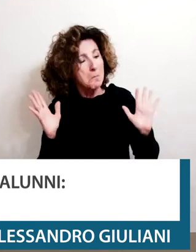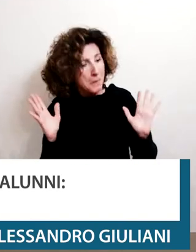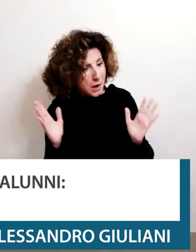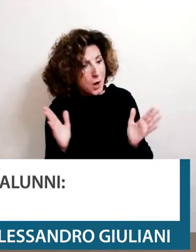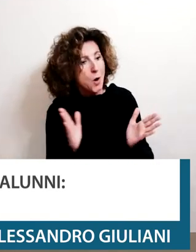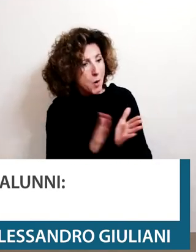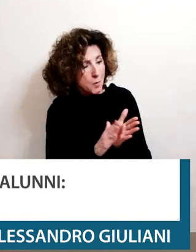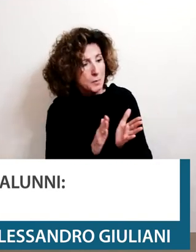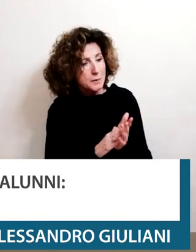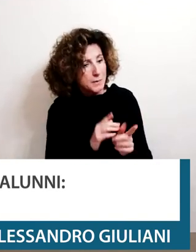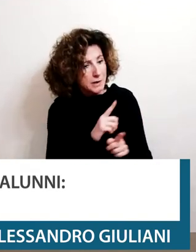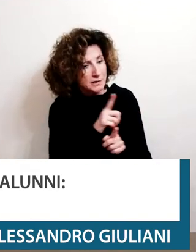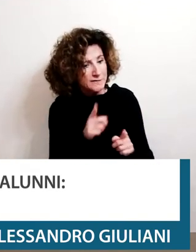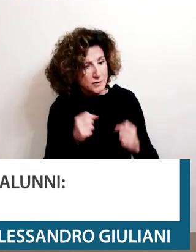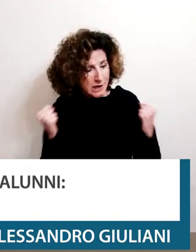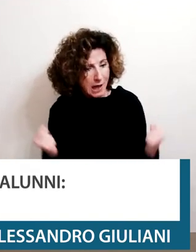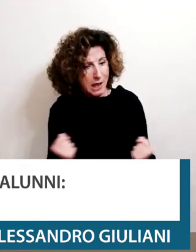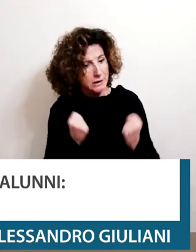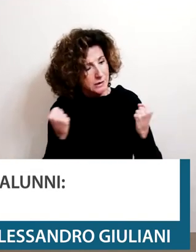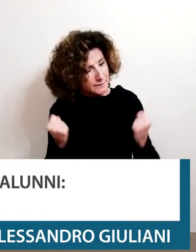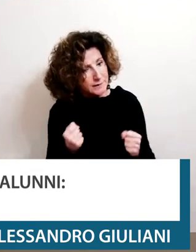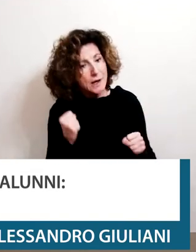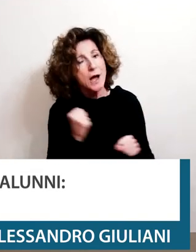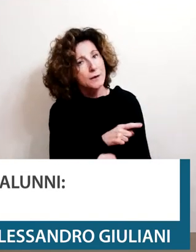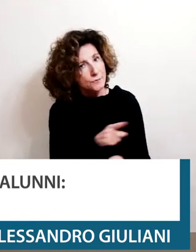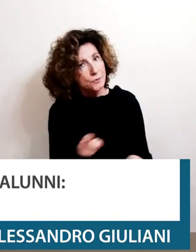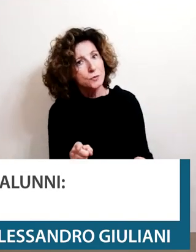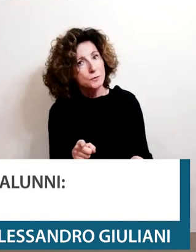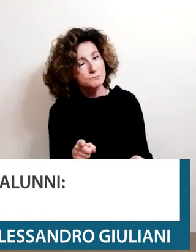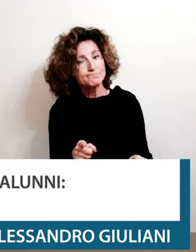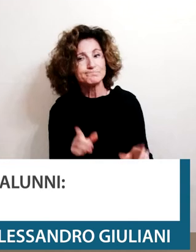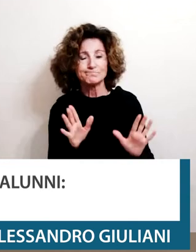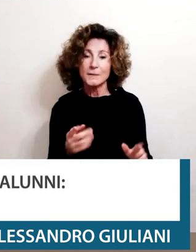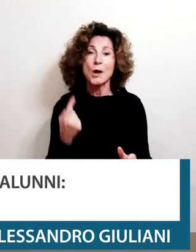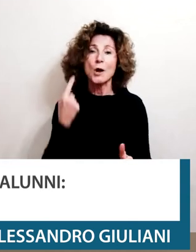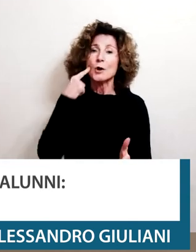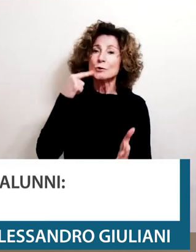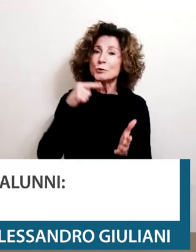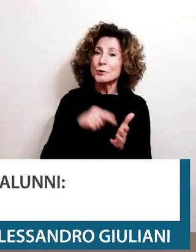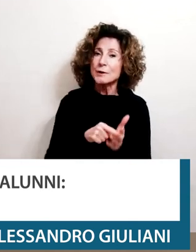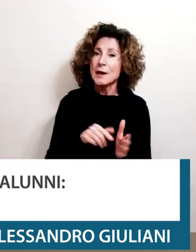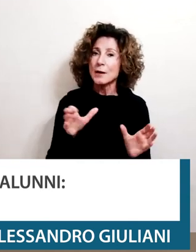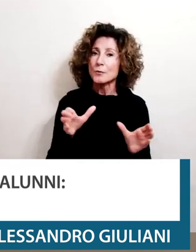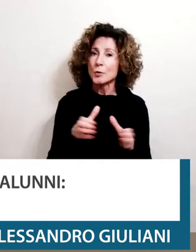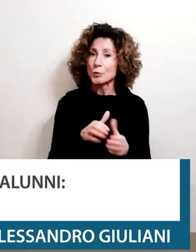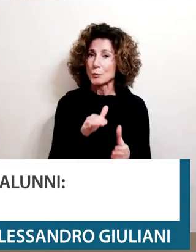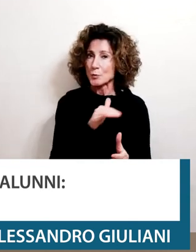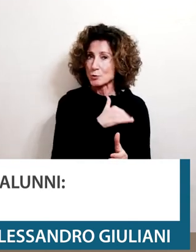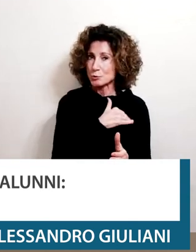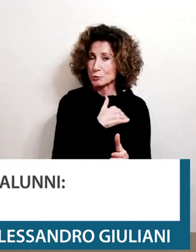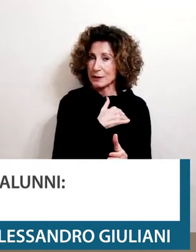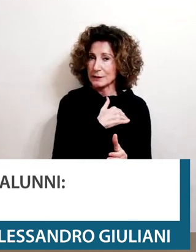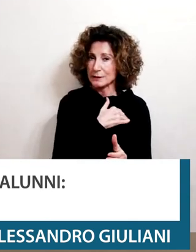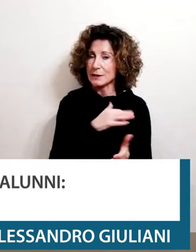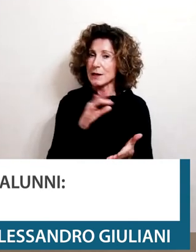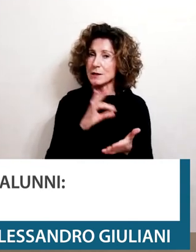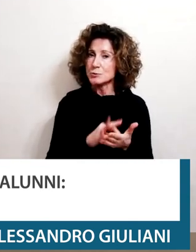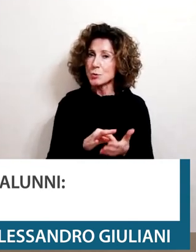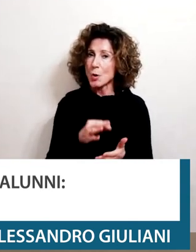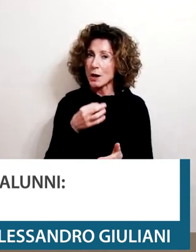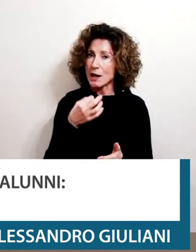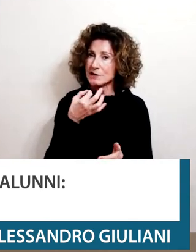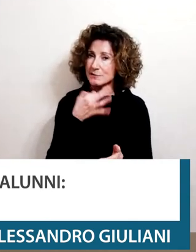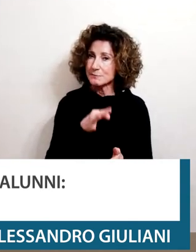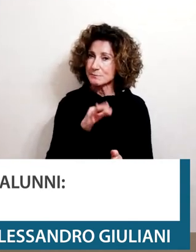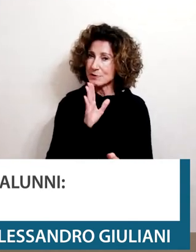da merito anche della nostra azione al nostro operato preside torniamo agli studenti la particolarità di